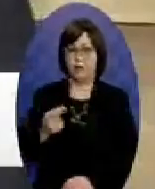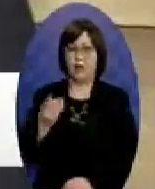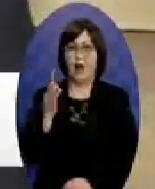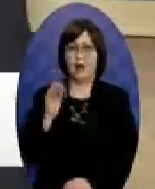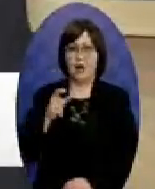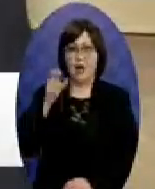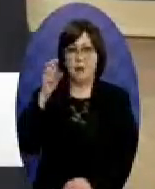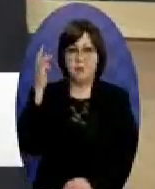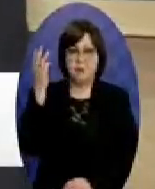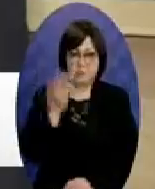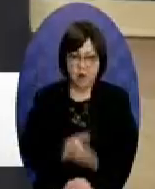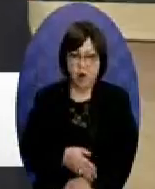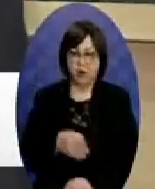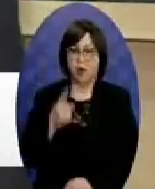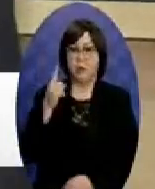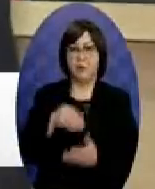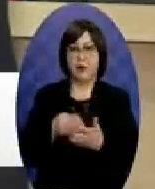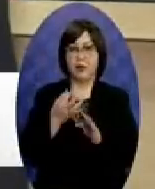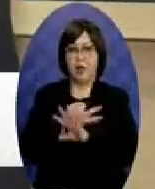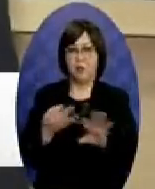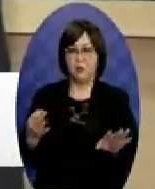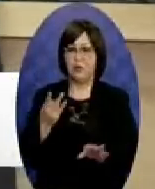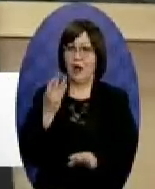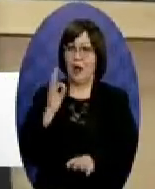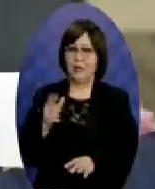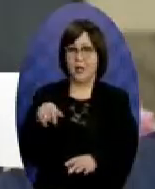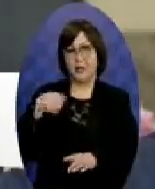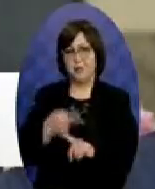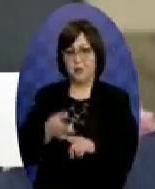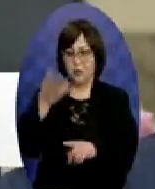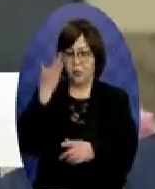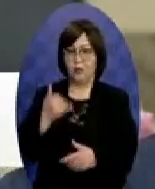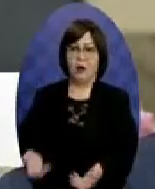1800 хайрцаг им нэмэгдэж ирэх юм аа.